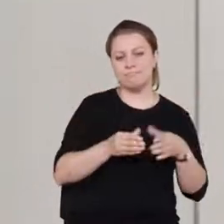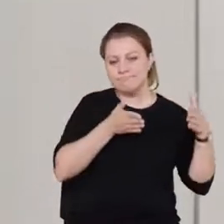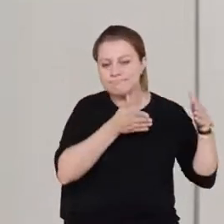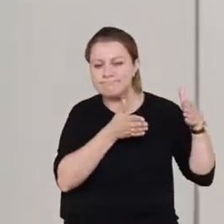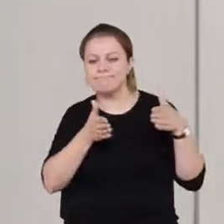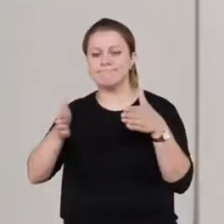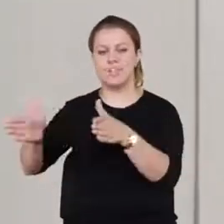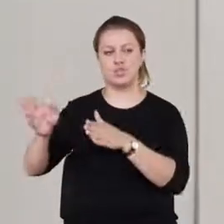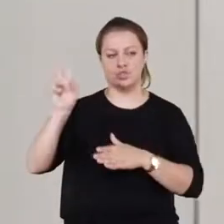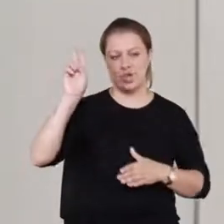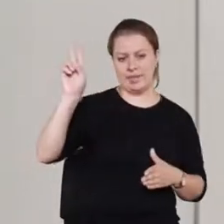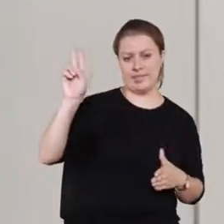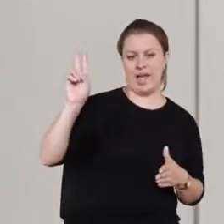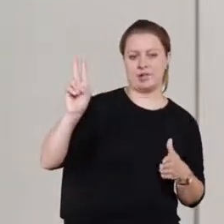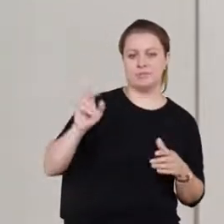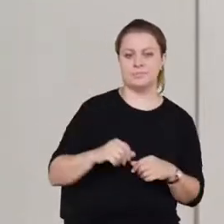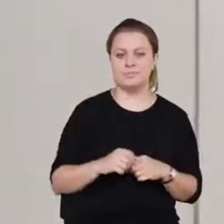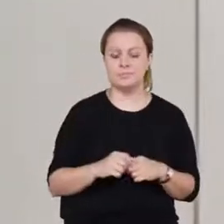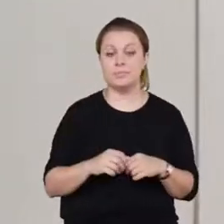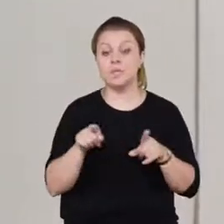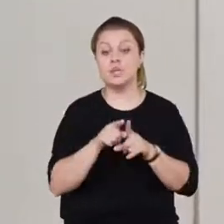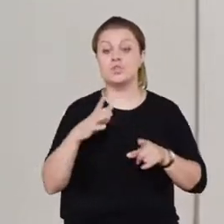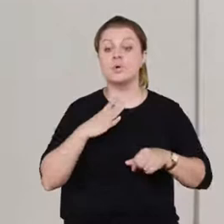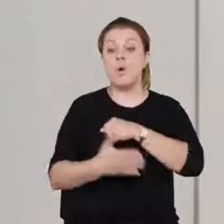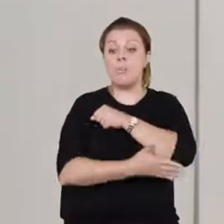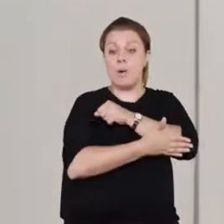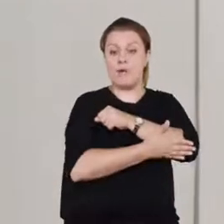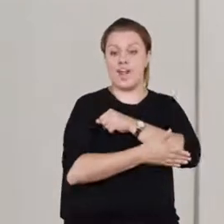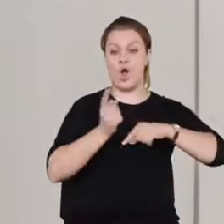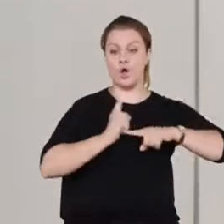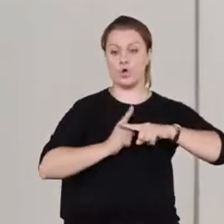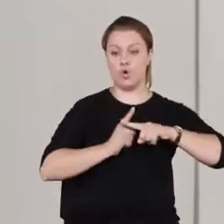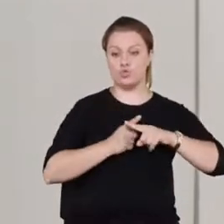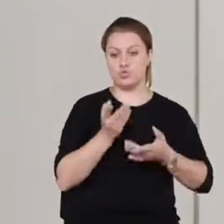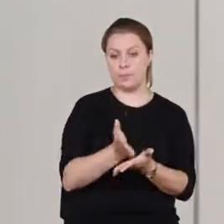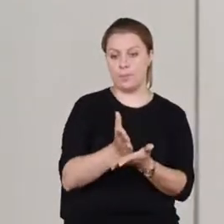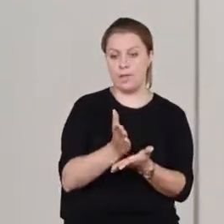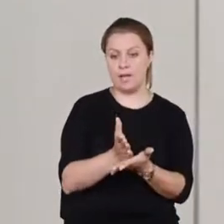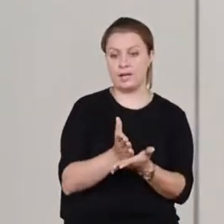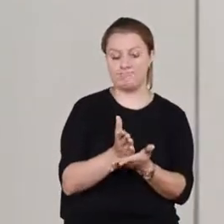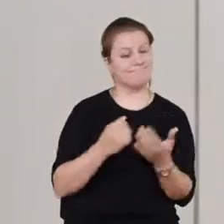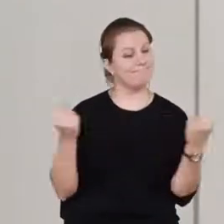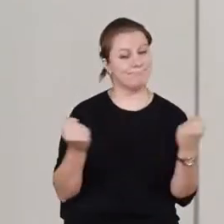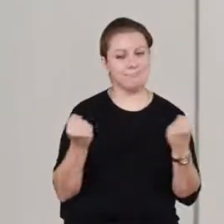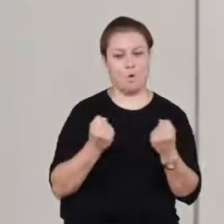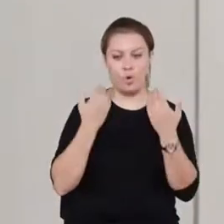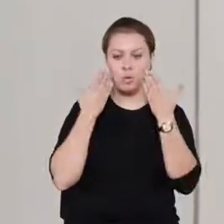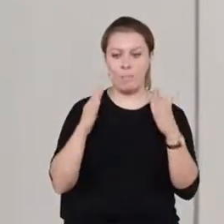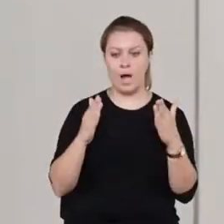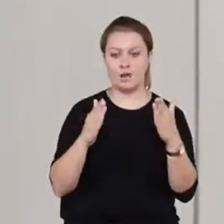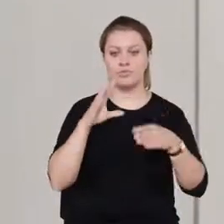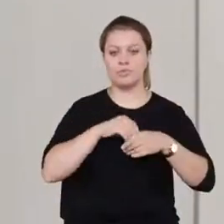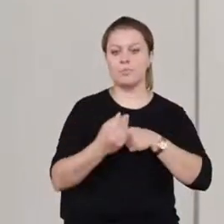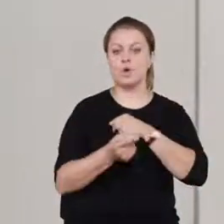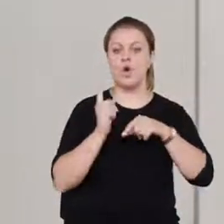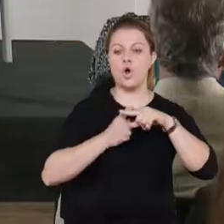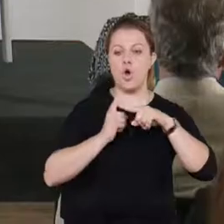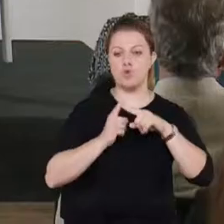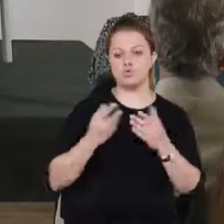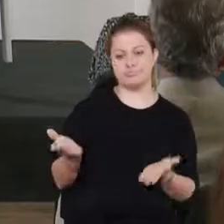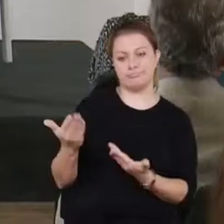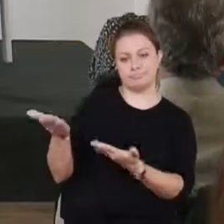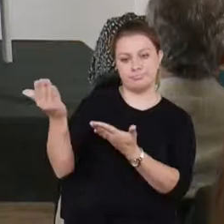i solidarystyczną, która też była, dodajmy, popierana przez Kościół, będący istotnym fragmentem tej